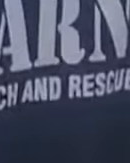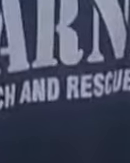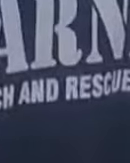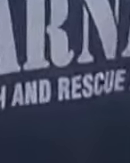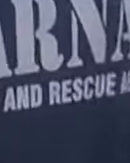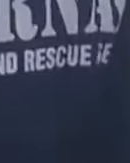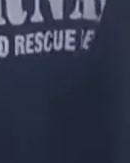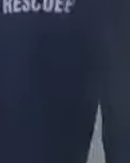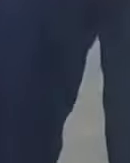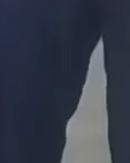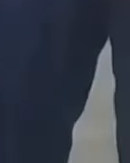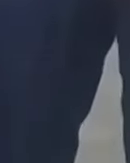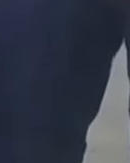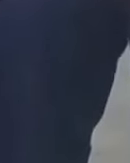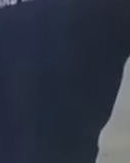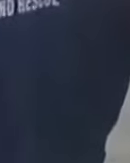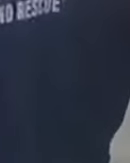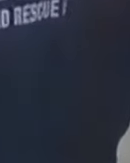iNews melaporkan.